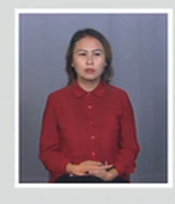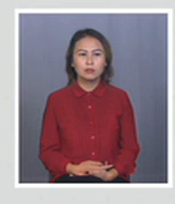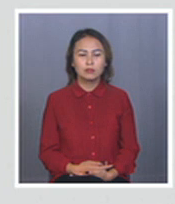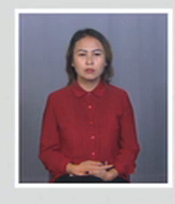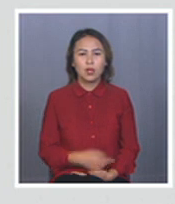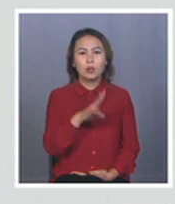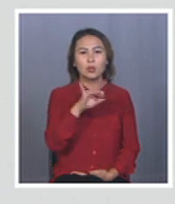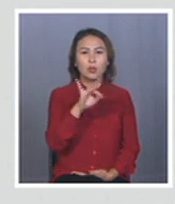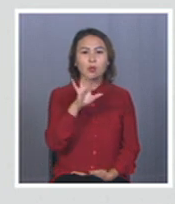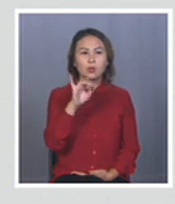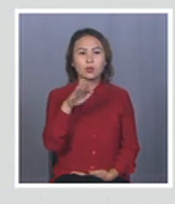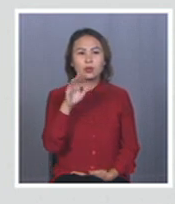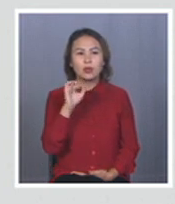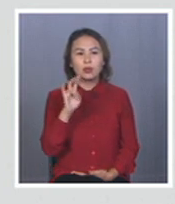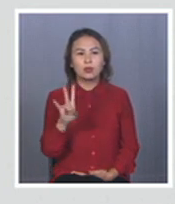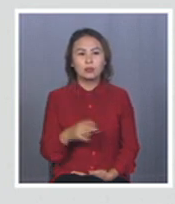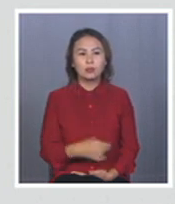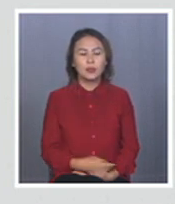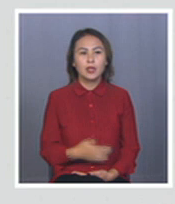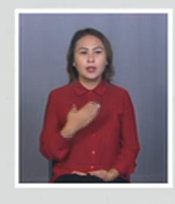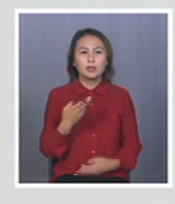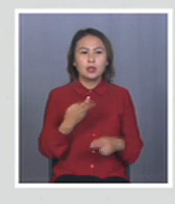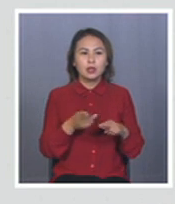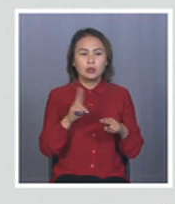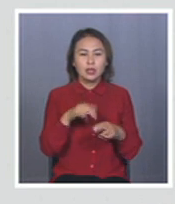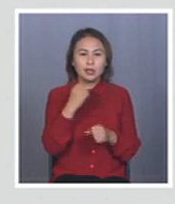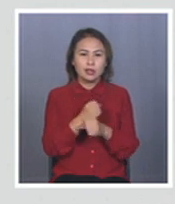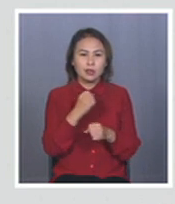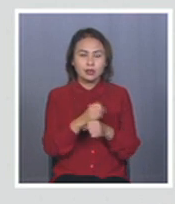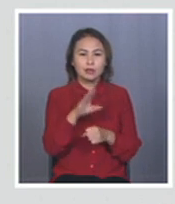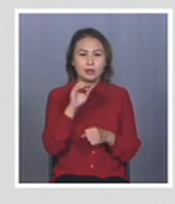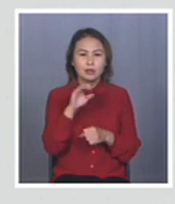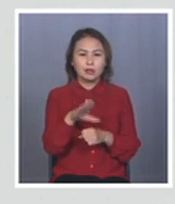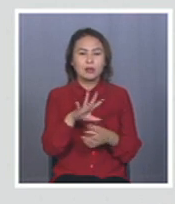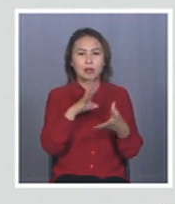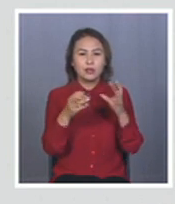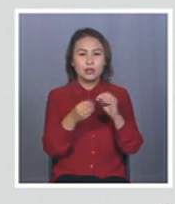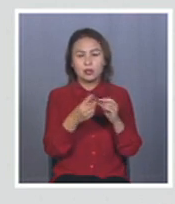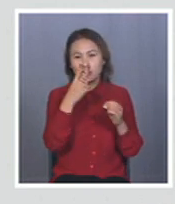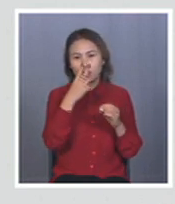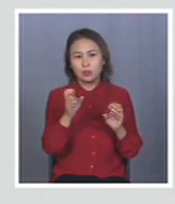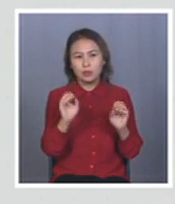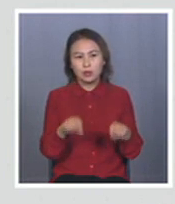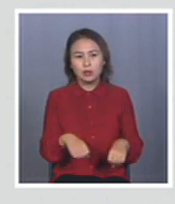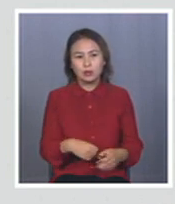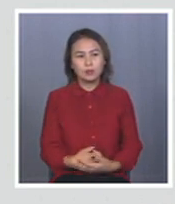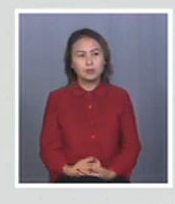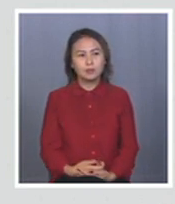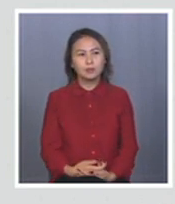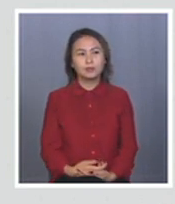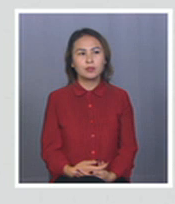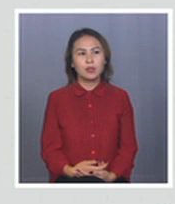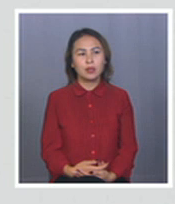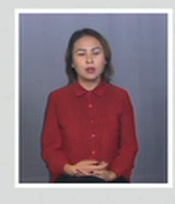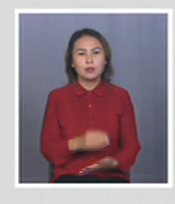Нұр-Сұлтан. Енді осы жасағаныңызды тестілеп, нәтижесін қарап көрейік. Іске